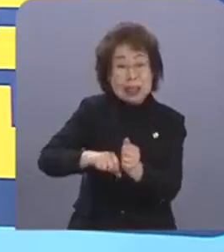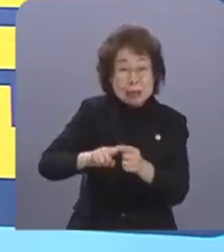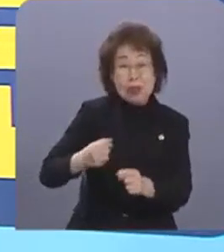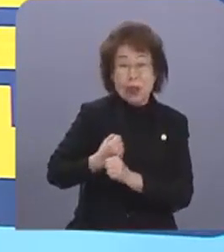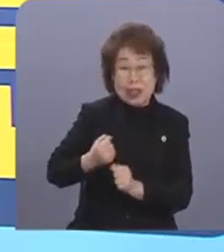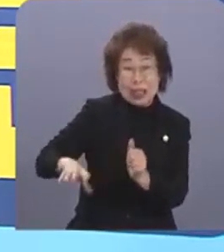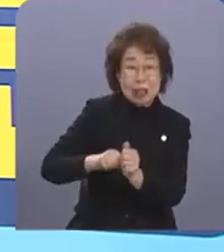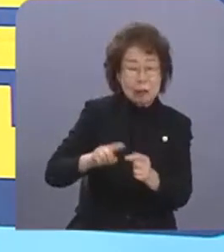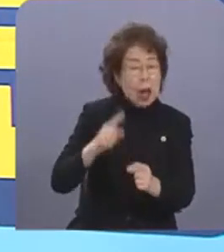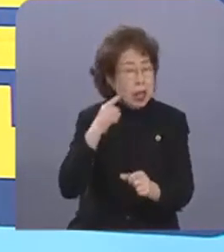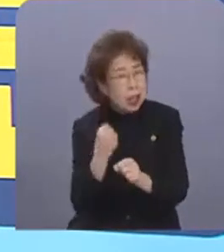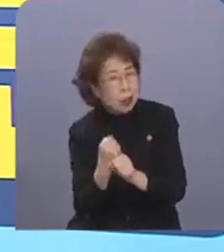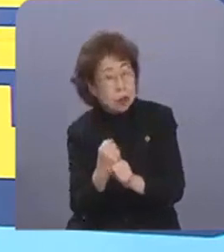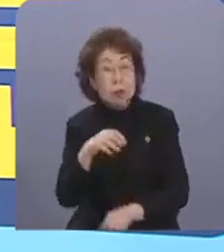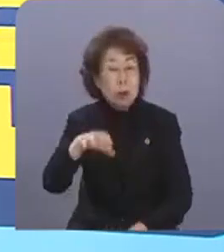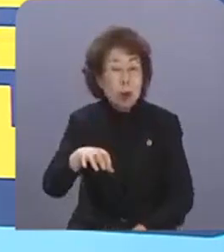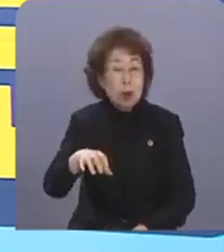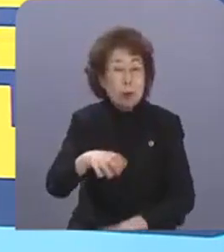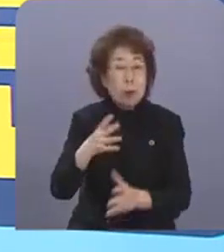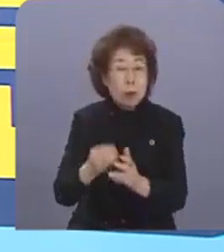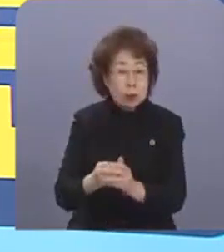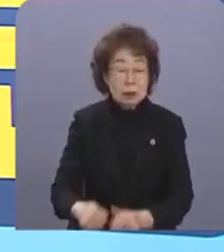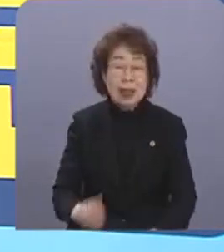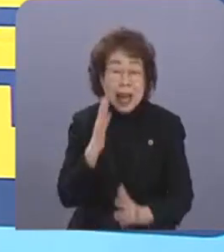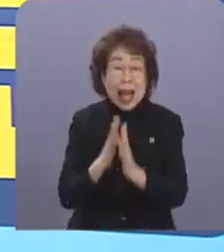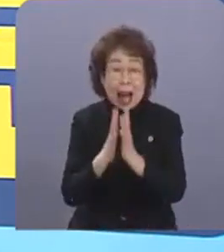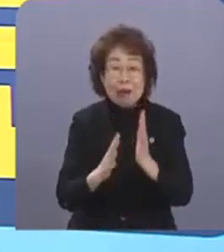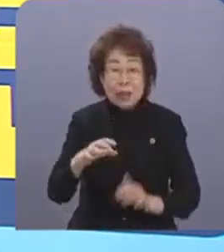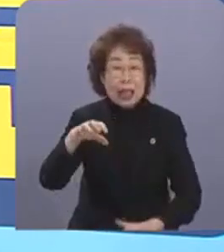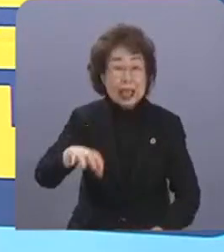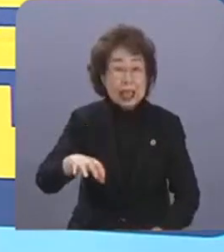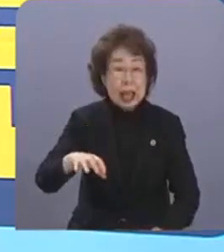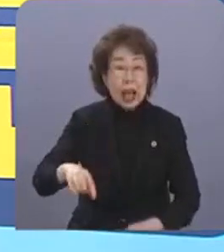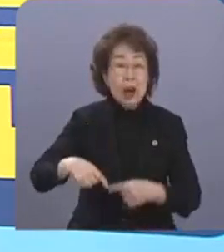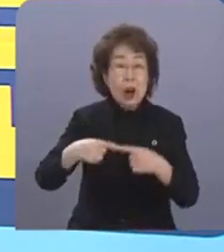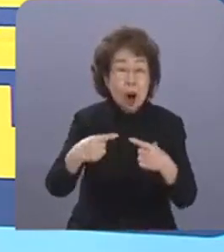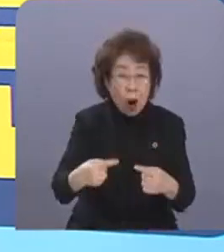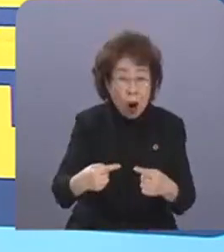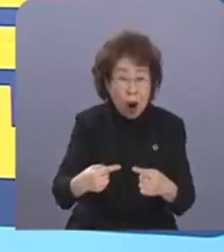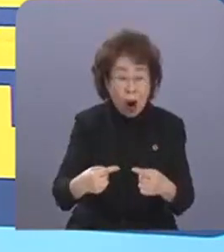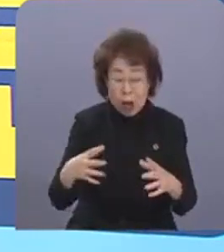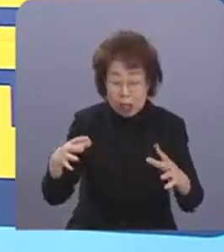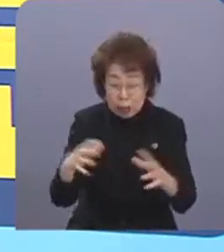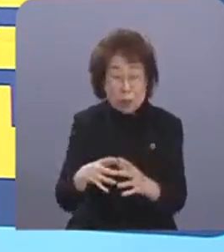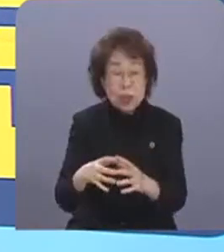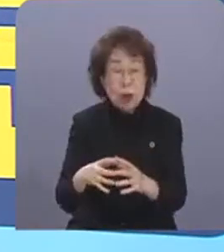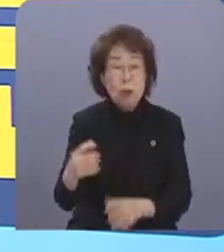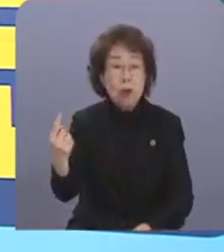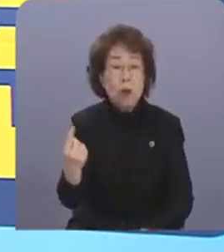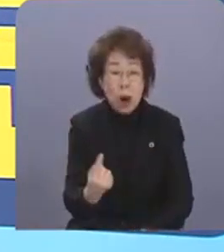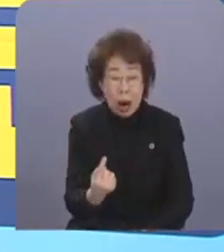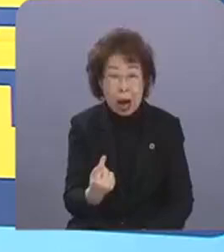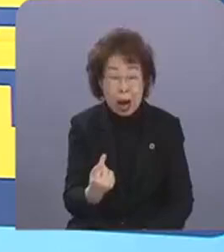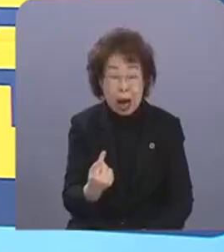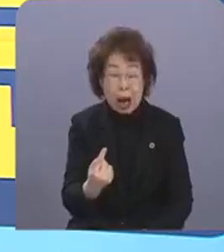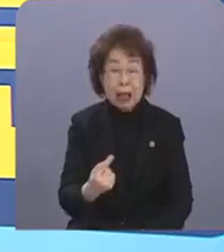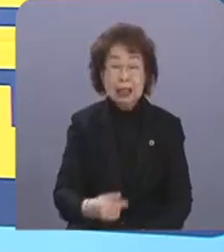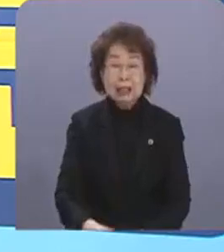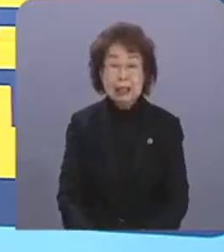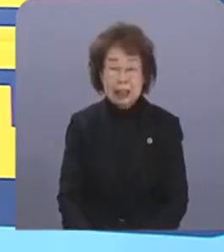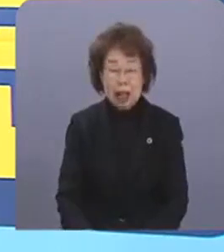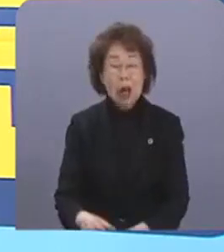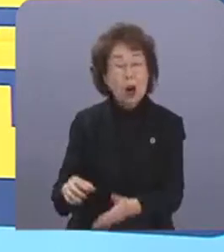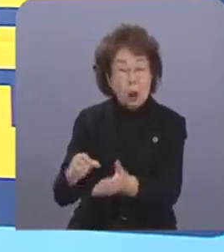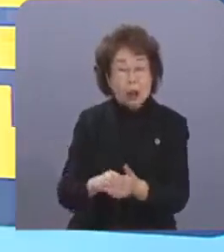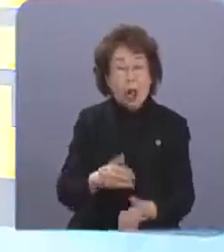관련 연구기관들을 해운대 그린시티 인접지에다가 집적화시켜서